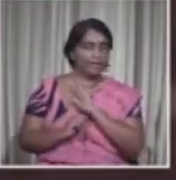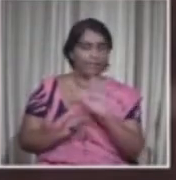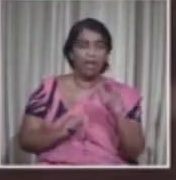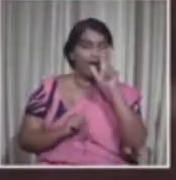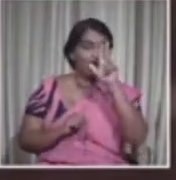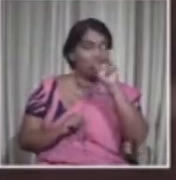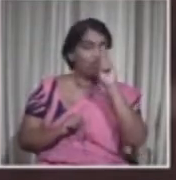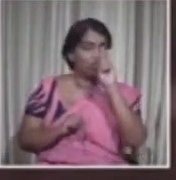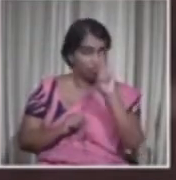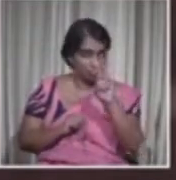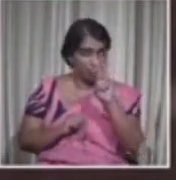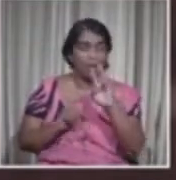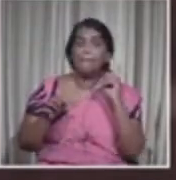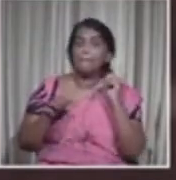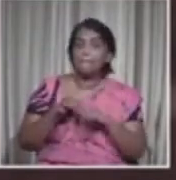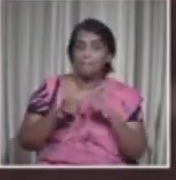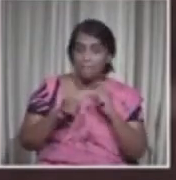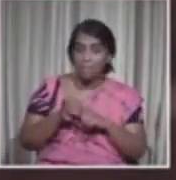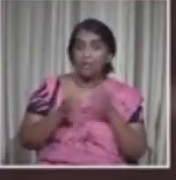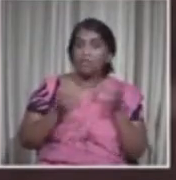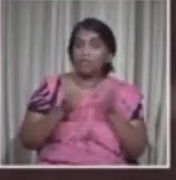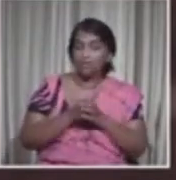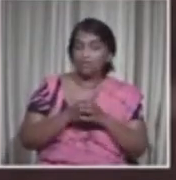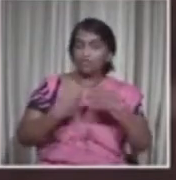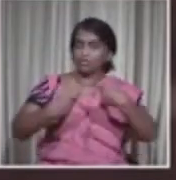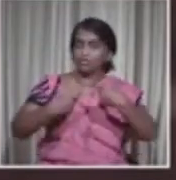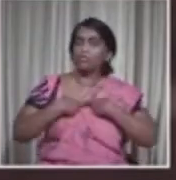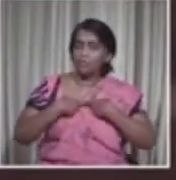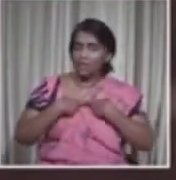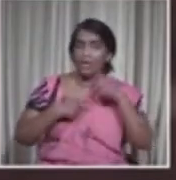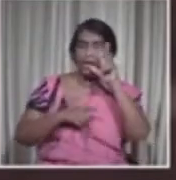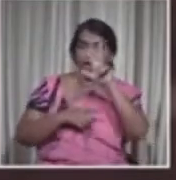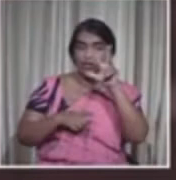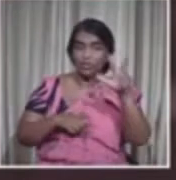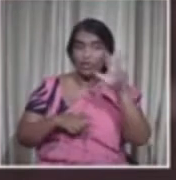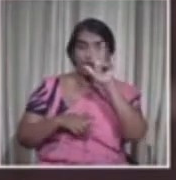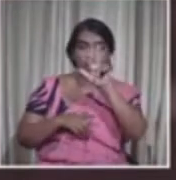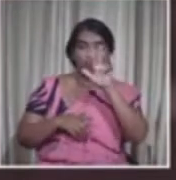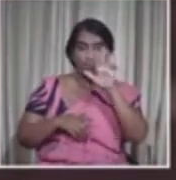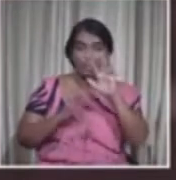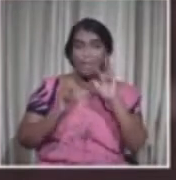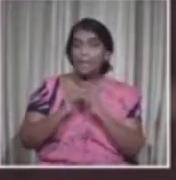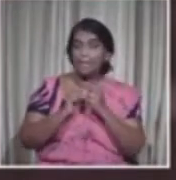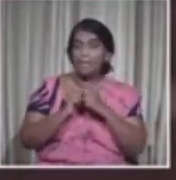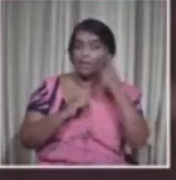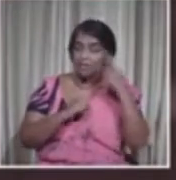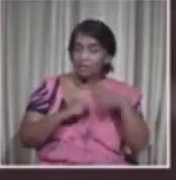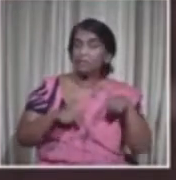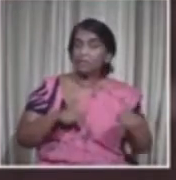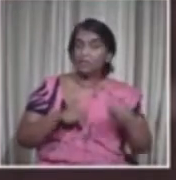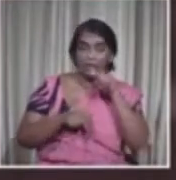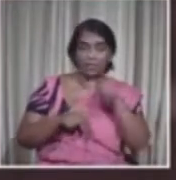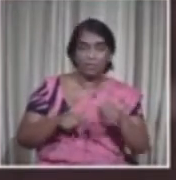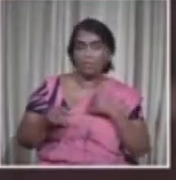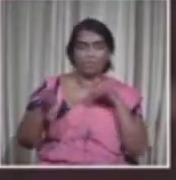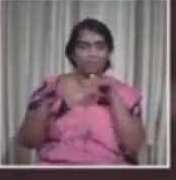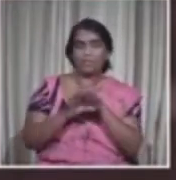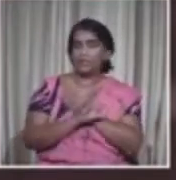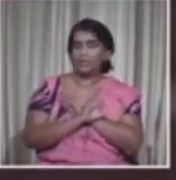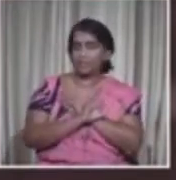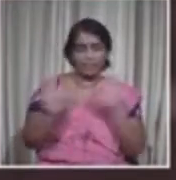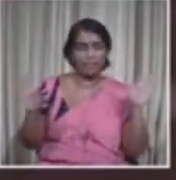83 ඇතිවෙච්ච ප්‍රශ්නවලින් ඔවුන්ගේ පක්ෂ තහනම් වෙලා 88 89 වෙච්ච විනාශ නිසා මේ කිසි දෙයකටත් හවුල් වෙන්නේ නැහැ කියලා